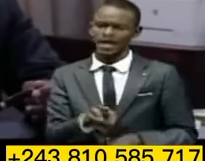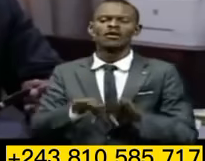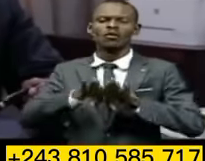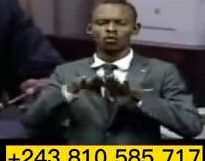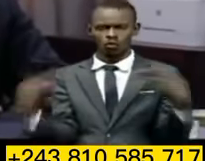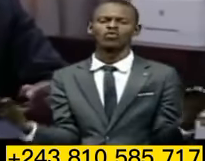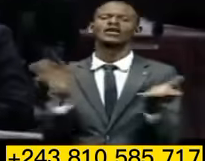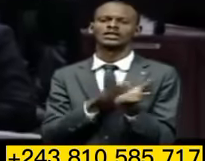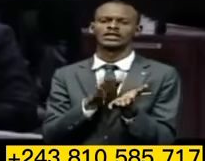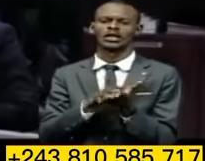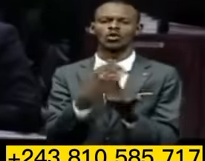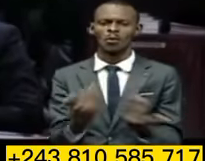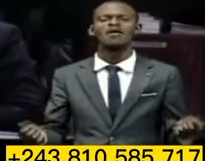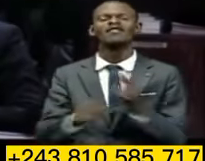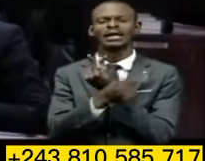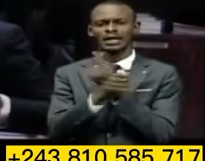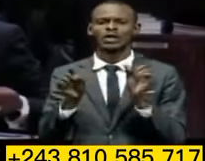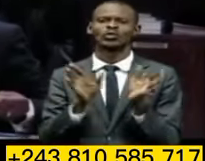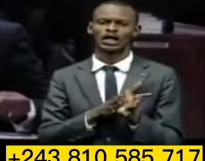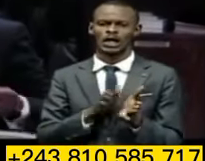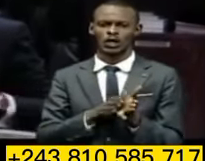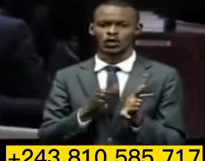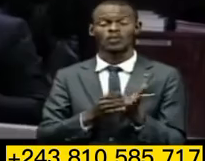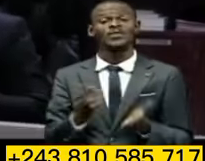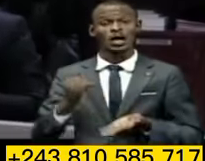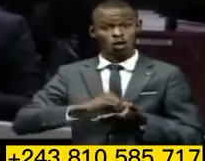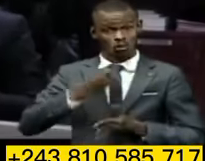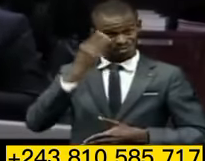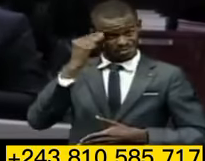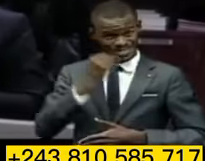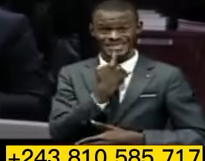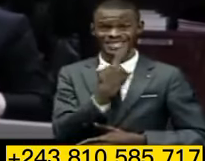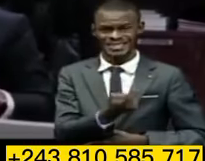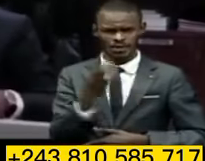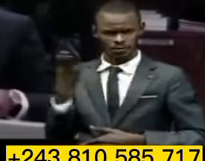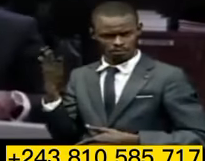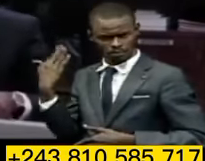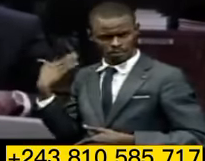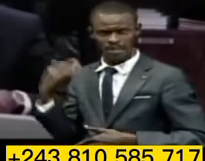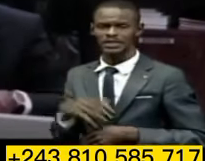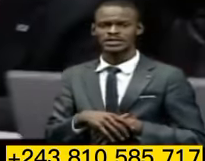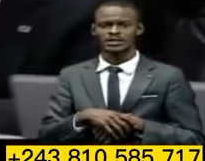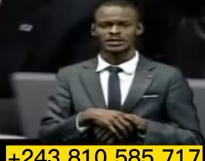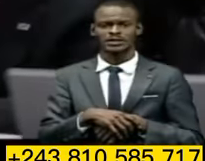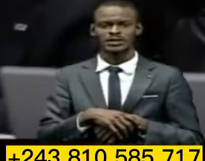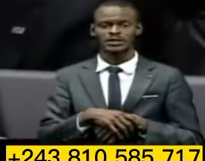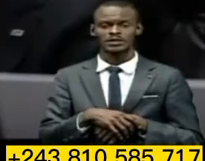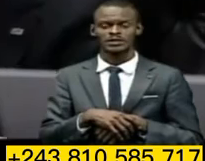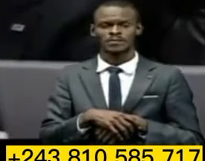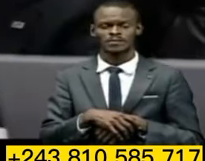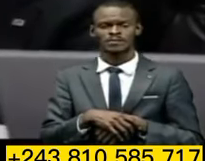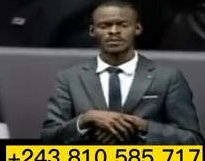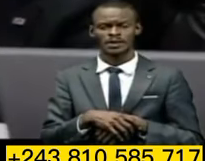ailleurs indiqué que dans la suite des décisions du sommet de la communauté de l'Afrique de l'Est, tenu à Arusha en avril 2022,